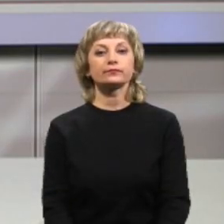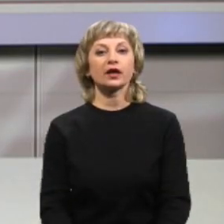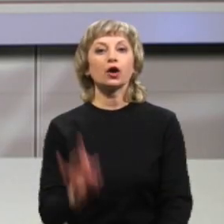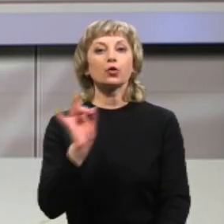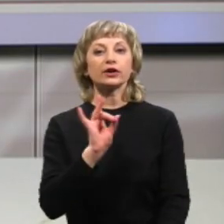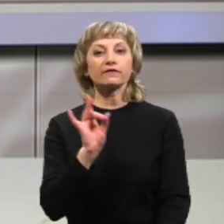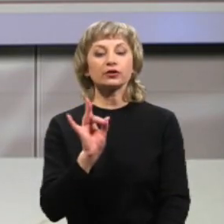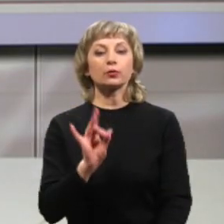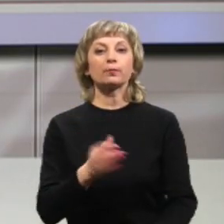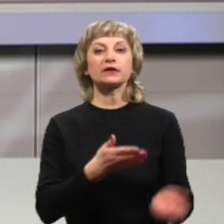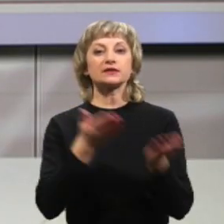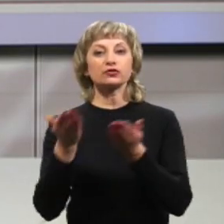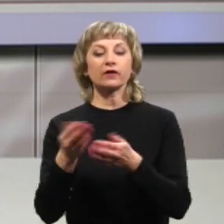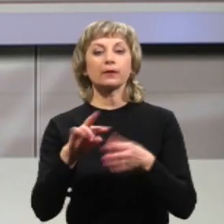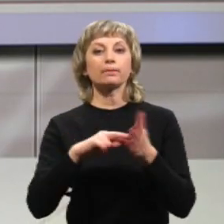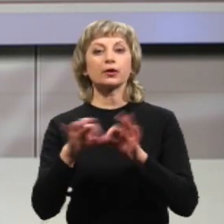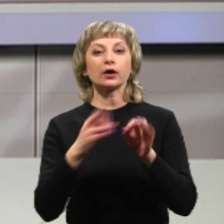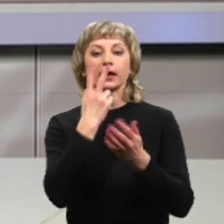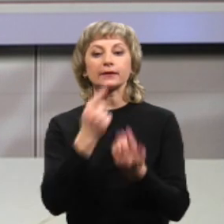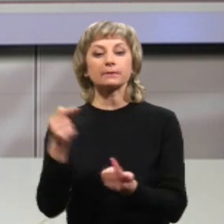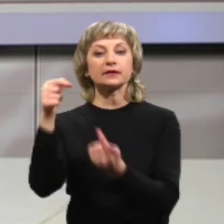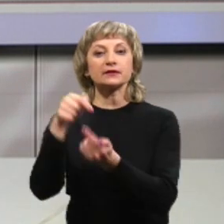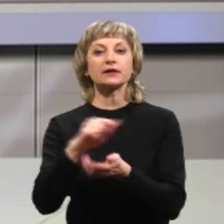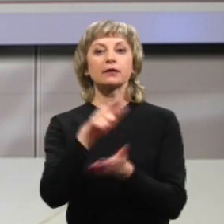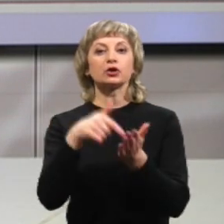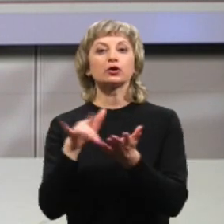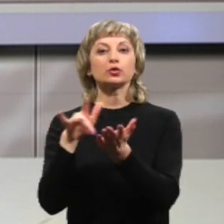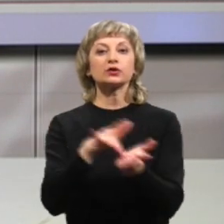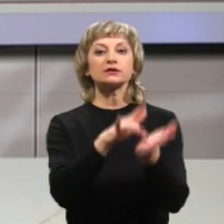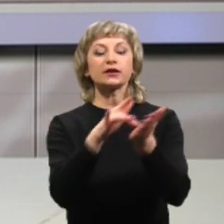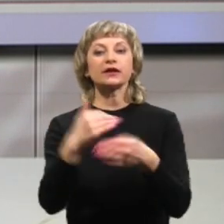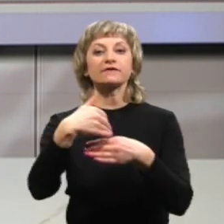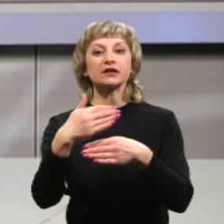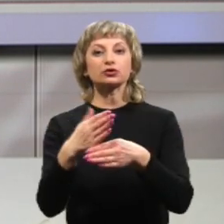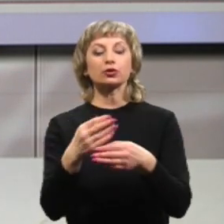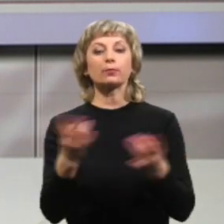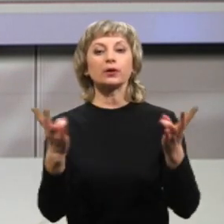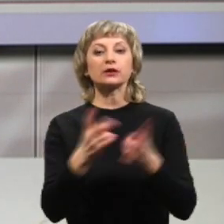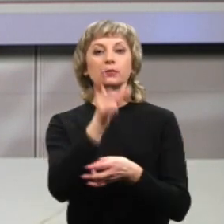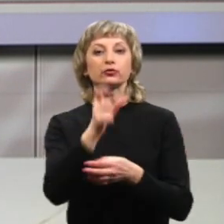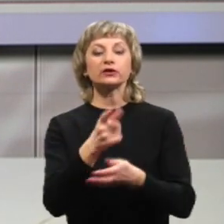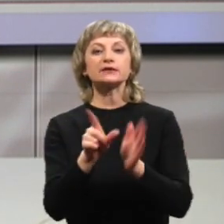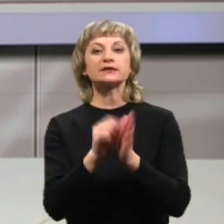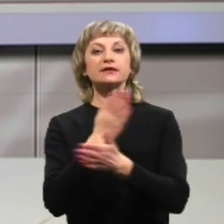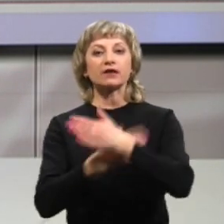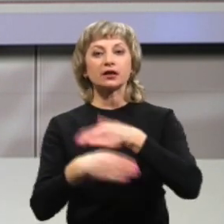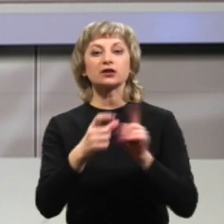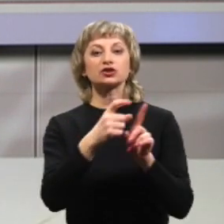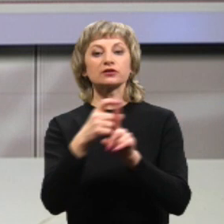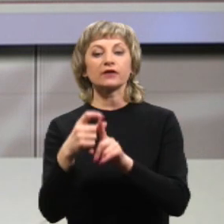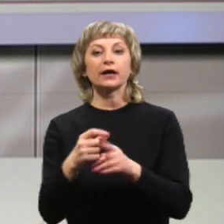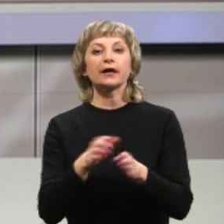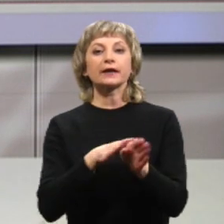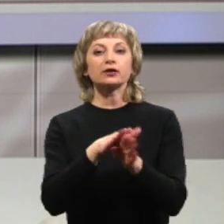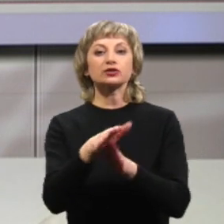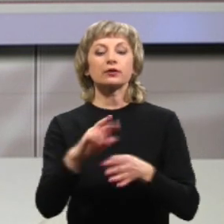У Рівному презентували проєкт «Адаптація міської туристичної інфраструктури до потреб людей з інвалідністю». За словами